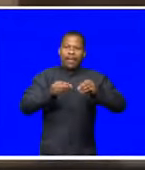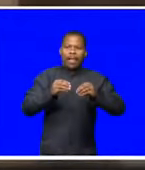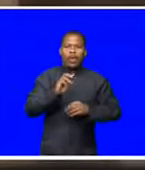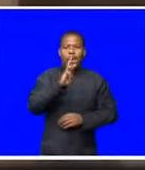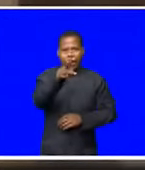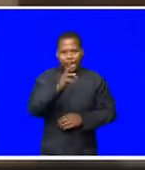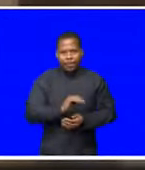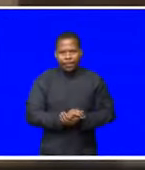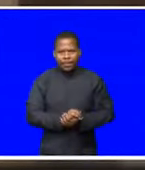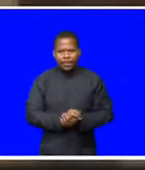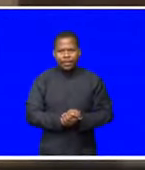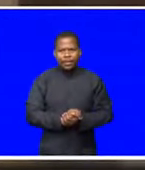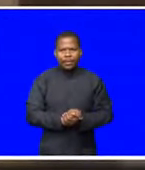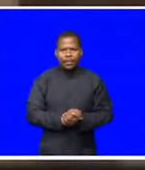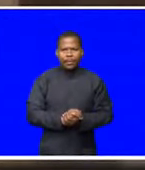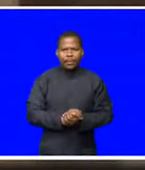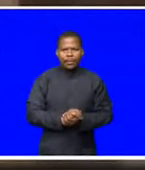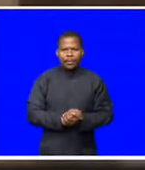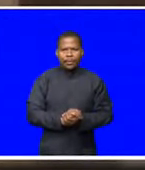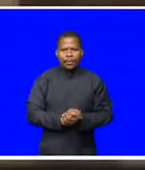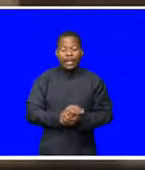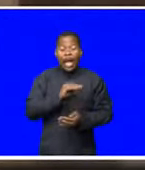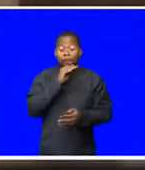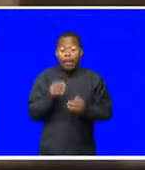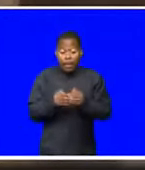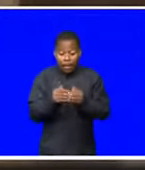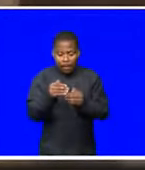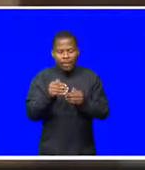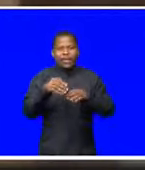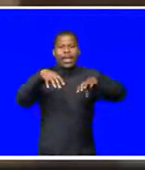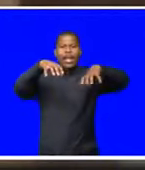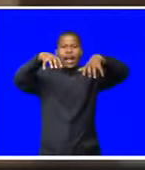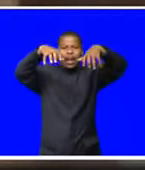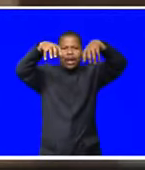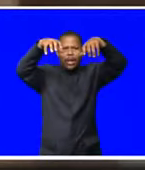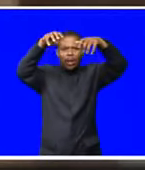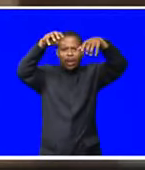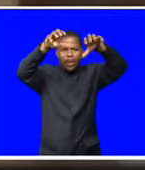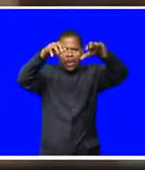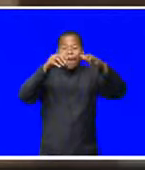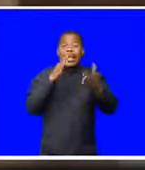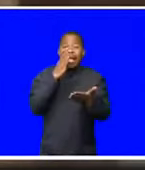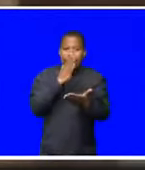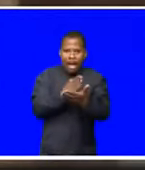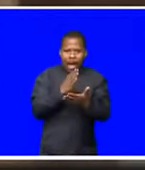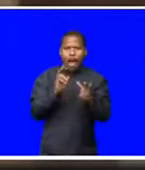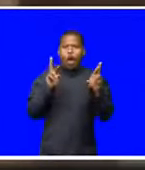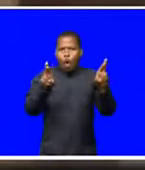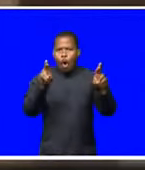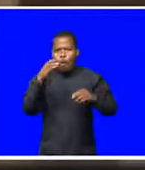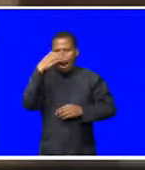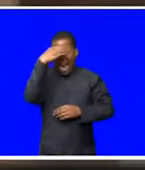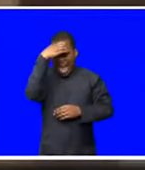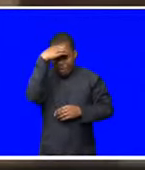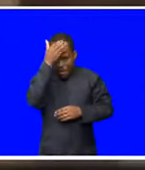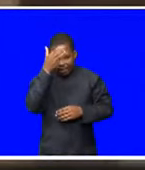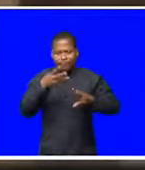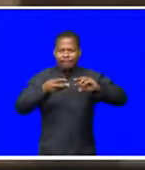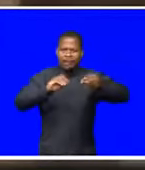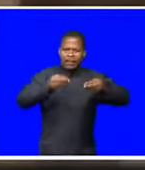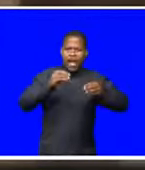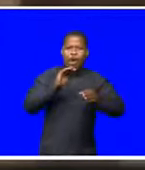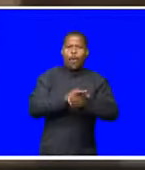imvula setigoba siyethemba ukuthi uhulumende so utawuphuma ngamandla lagcwele. Nathi nje